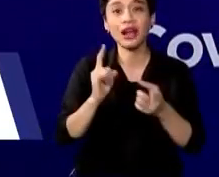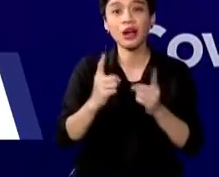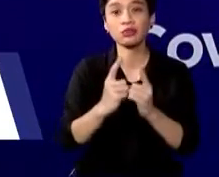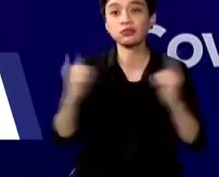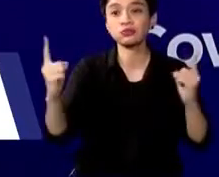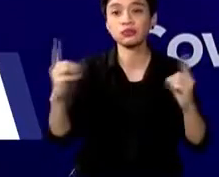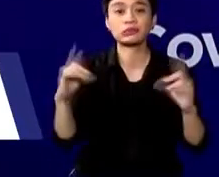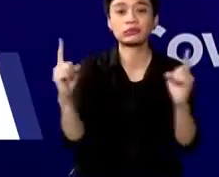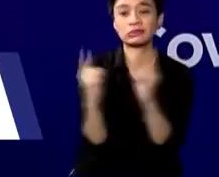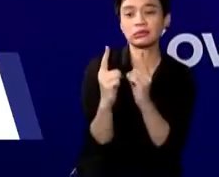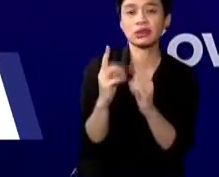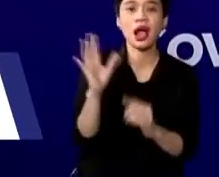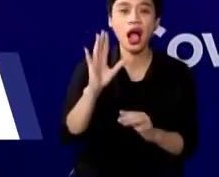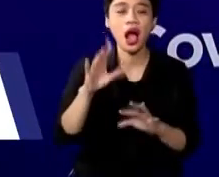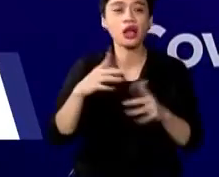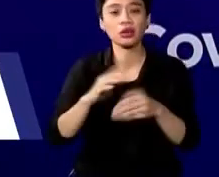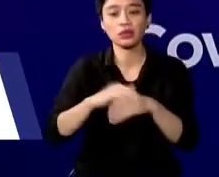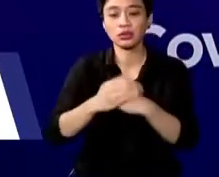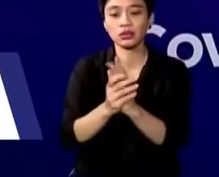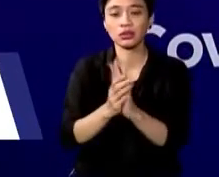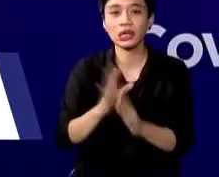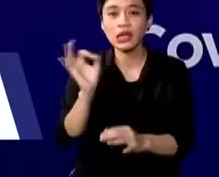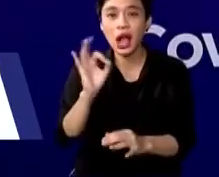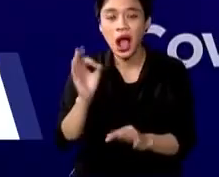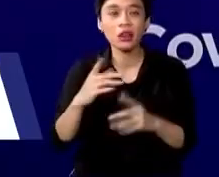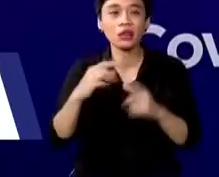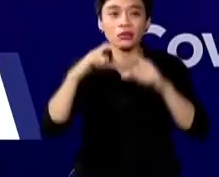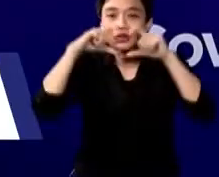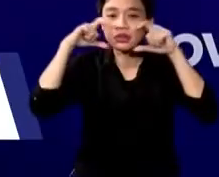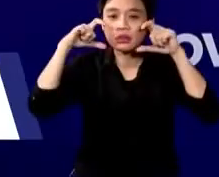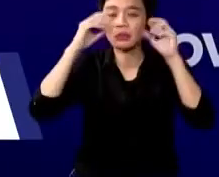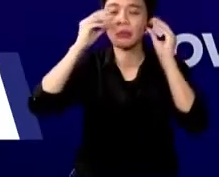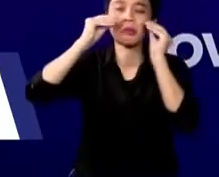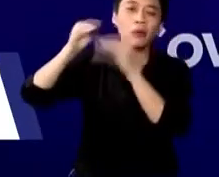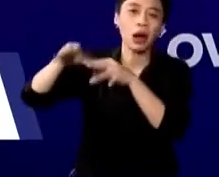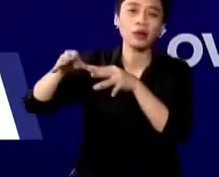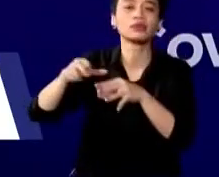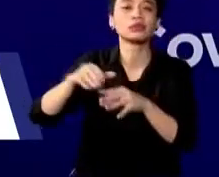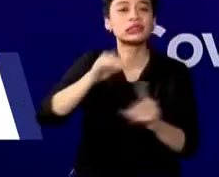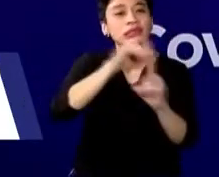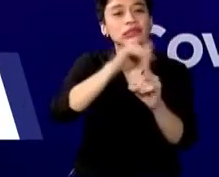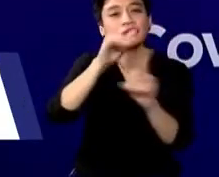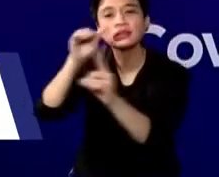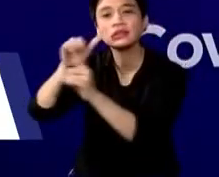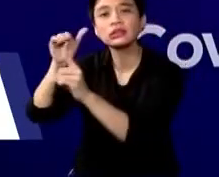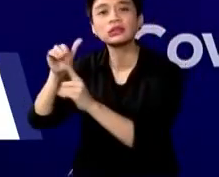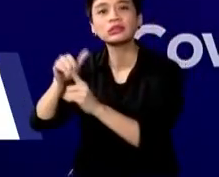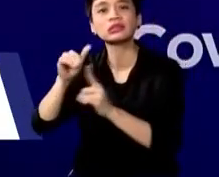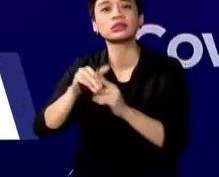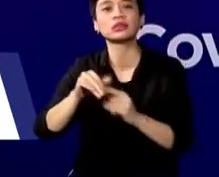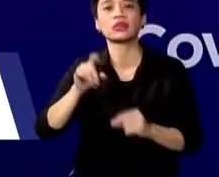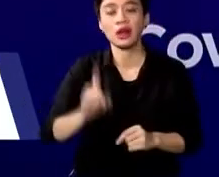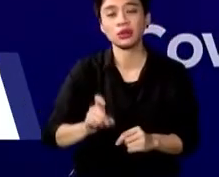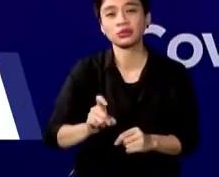cuci tangan dan mereka yang tidak tak pakai masker tentu perlu diingatkan dan antara sesama masyarakat itu harus perlu